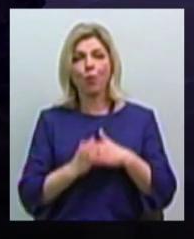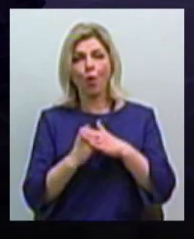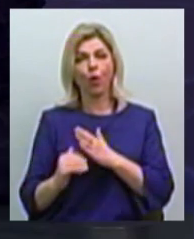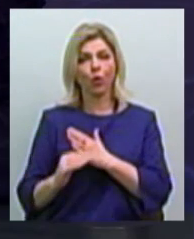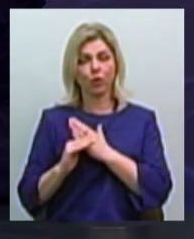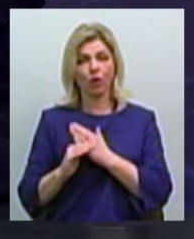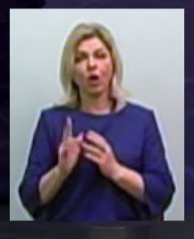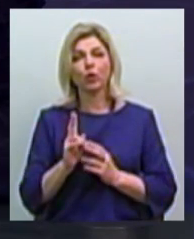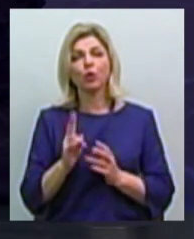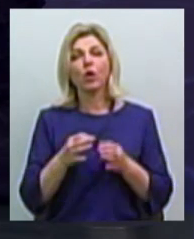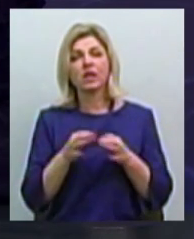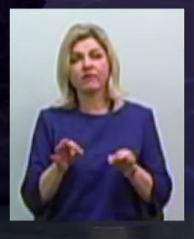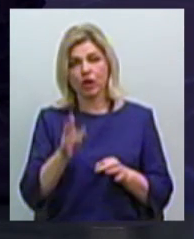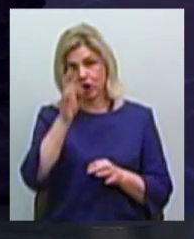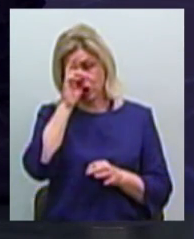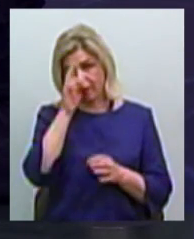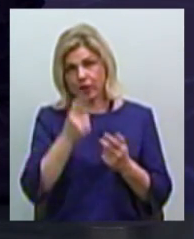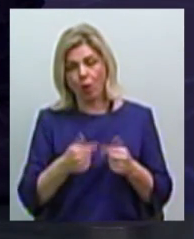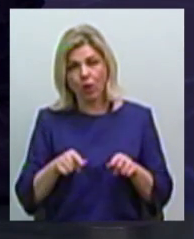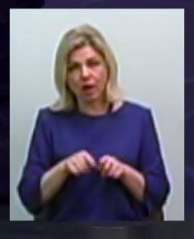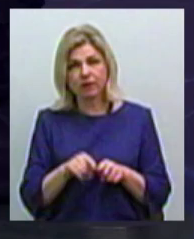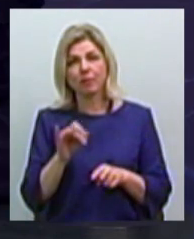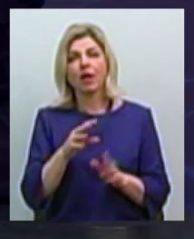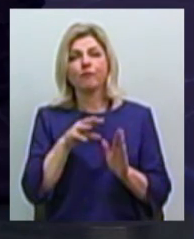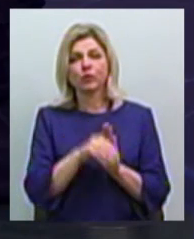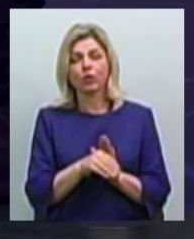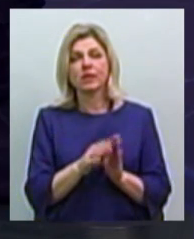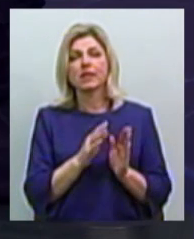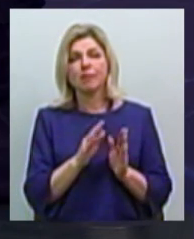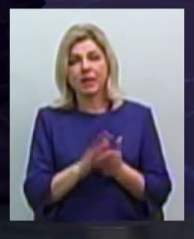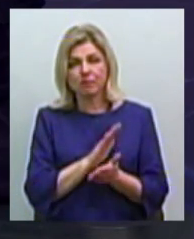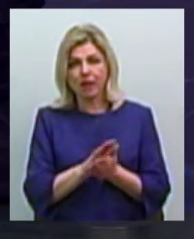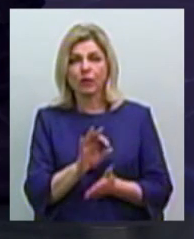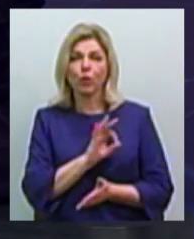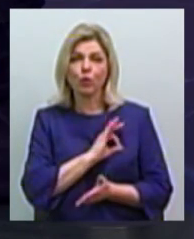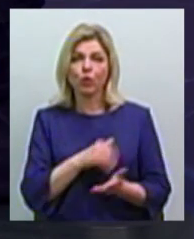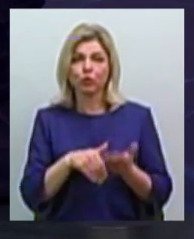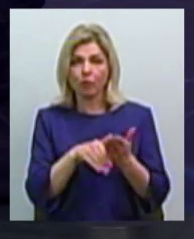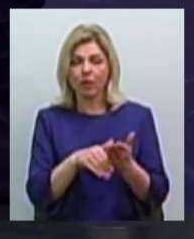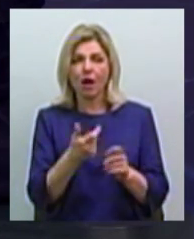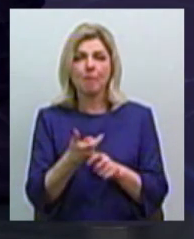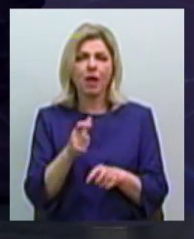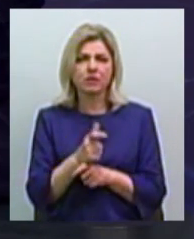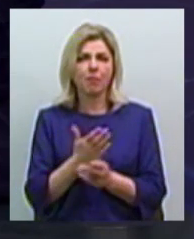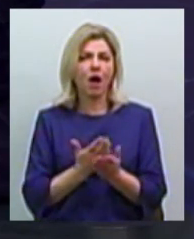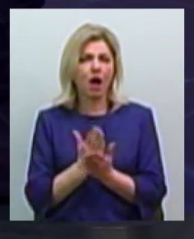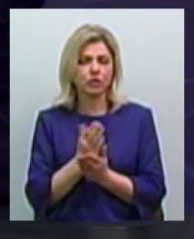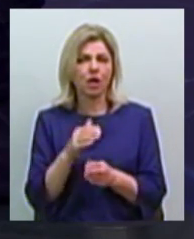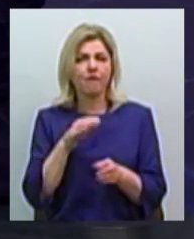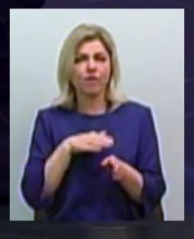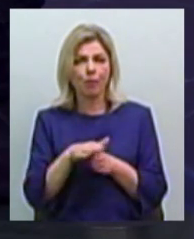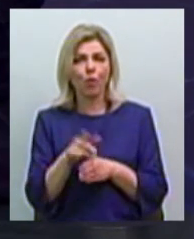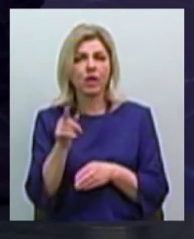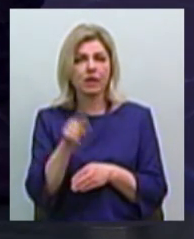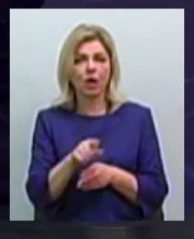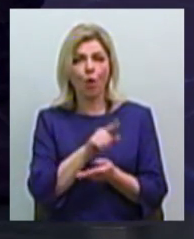дозволяє державним органам, і в тому числі і системі безоплатної правової допомоги, максимально якісно виконувати ті обов'язки, ті функції,